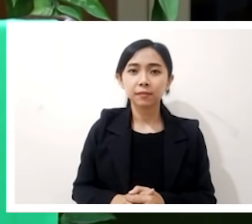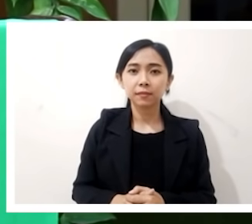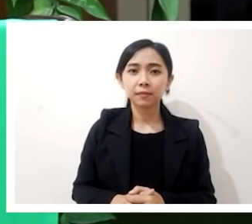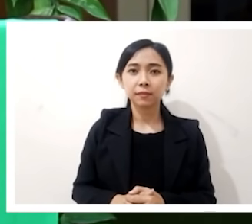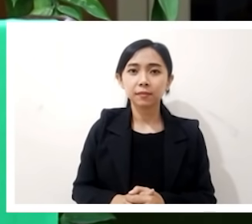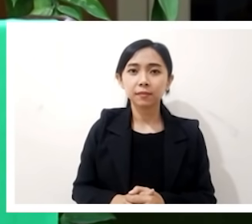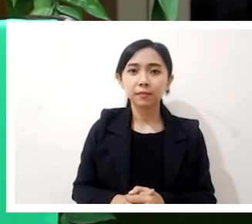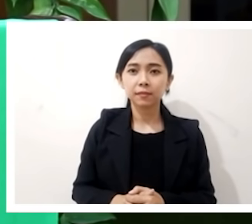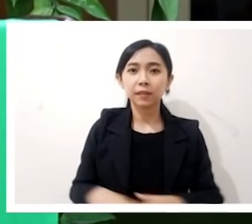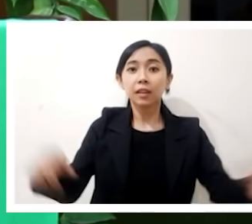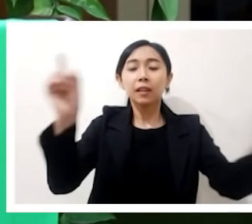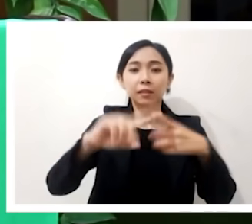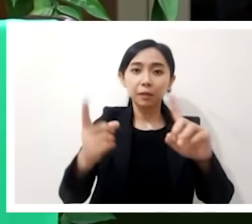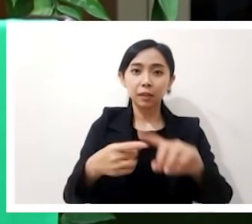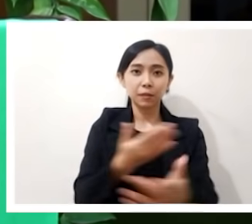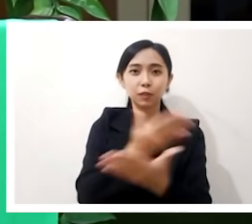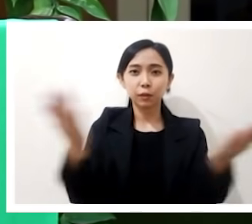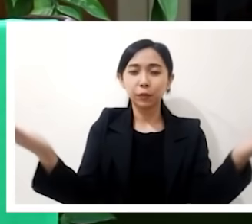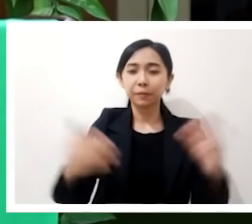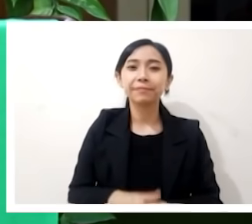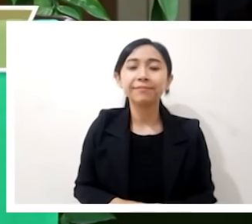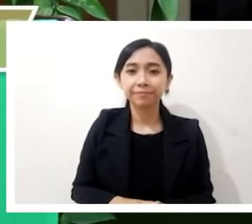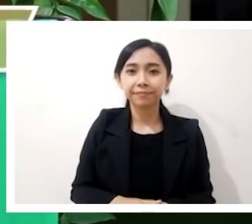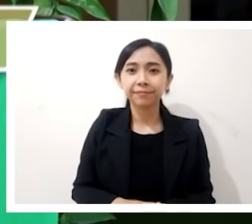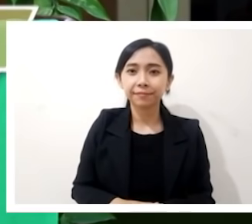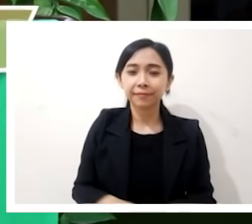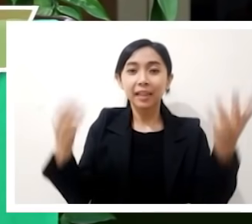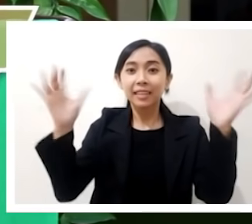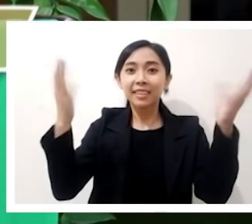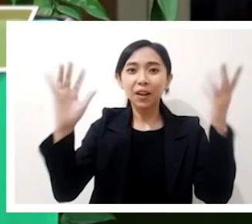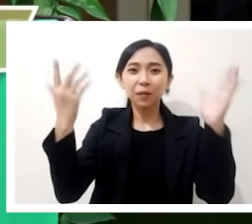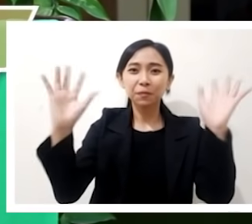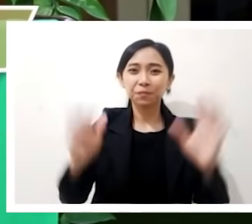Ibu, Bapa, Saudara-saudari yang Tuhan Yesus kasihi, Shalom.